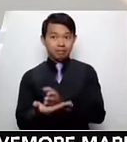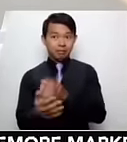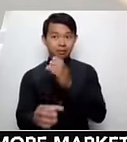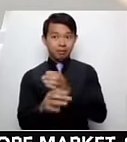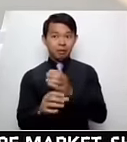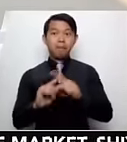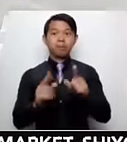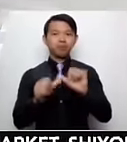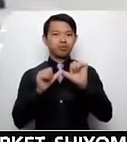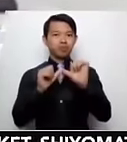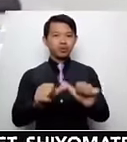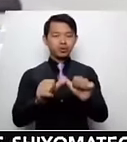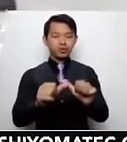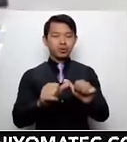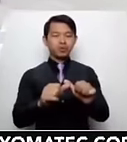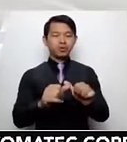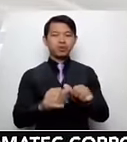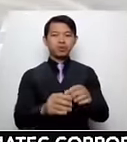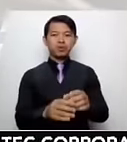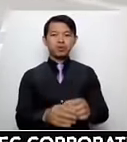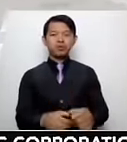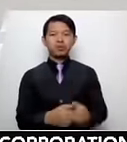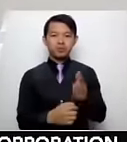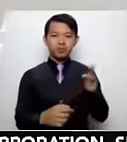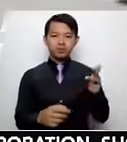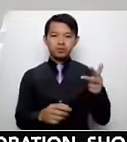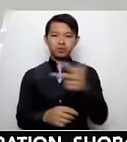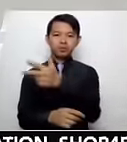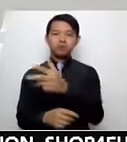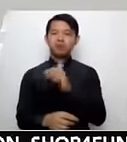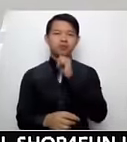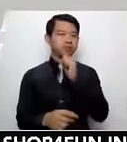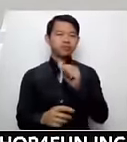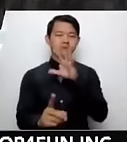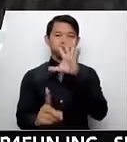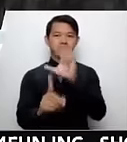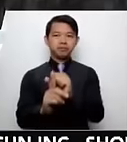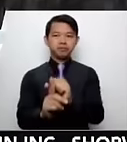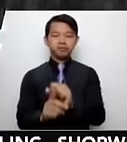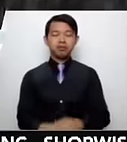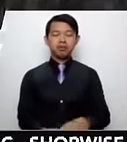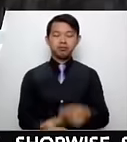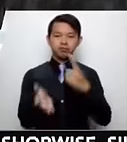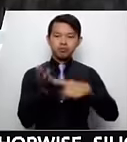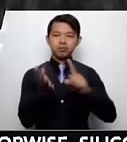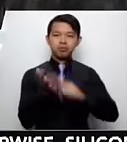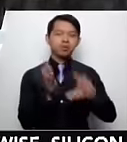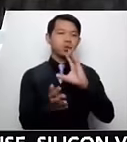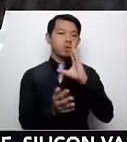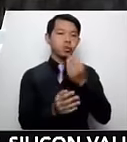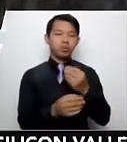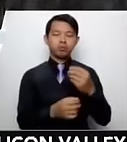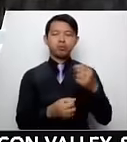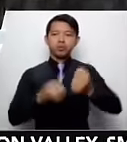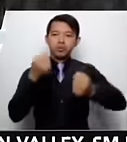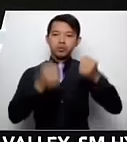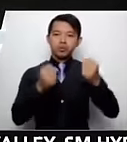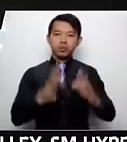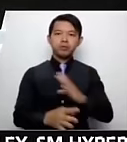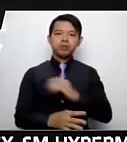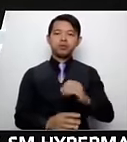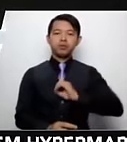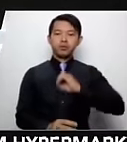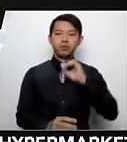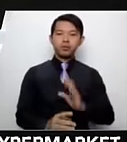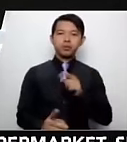na ito nahabol ng mga otoridad. Inaalam pa ng DOTR kung sino ang driver pati ang nagmamay-ari ng sasakyan. Ang plakang number